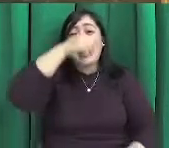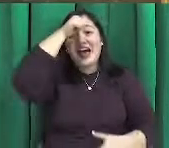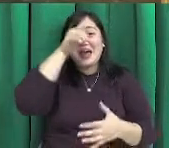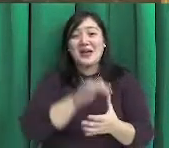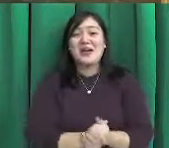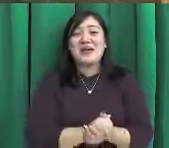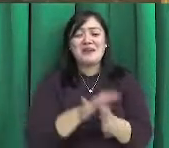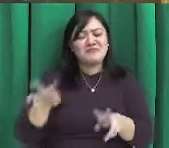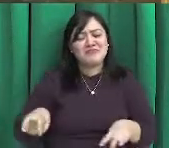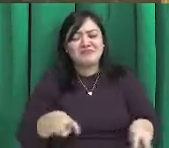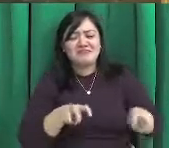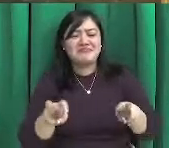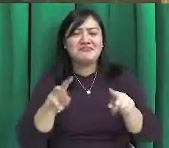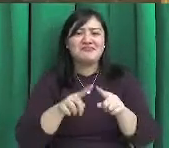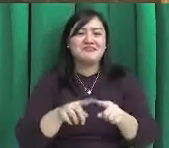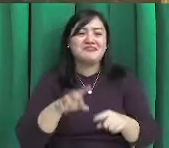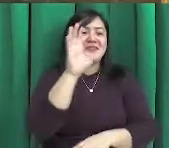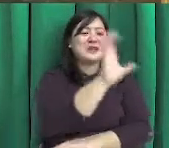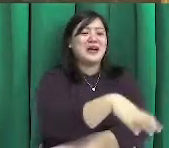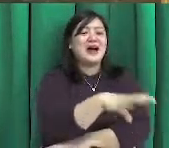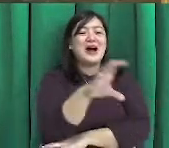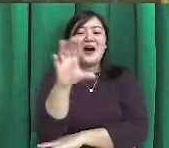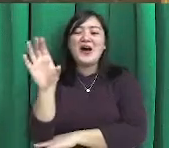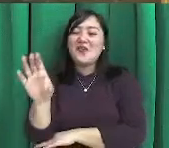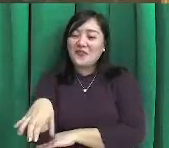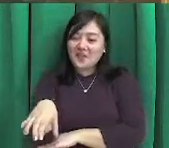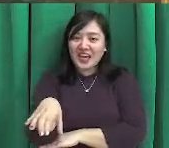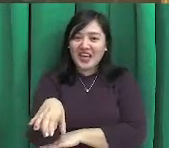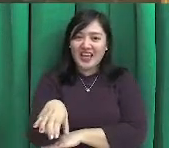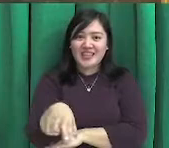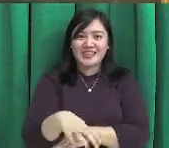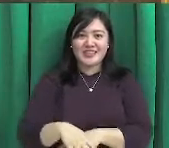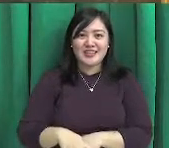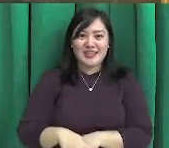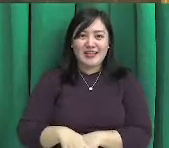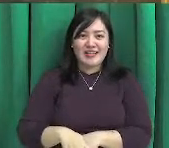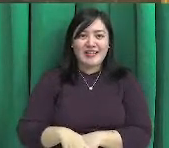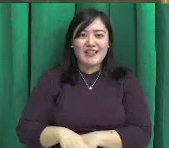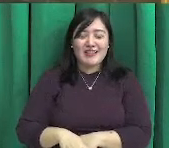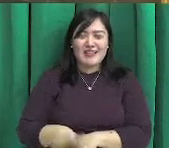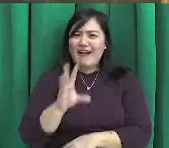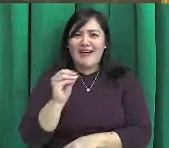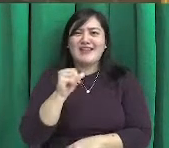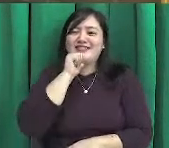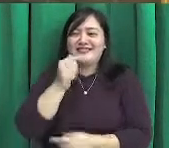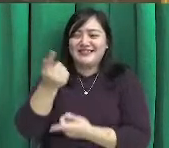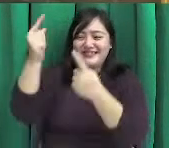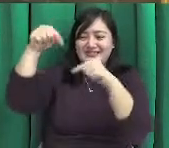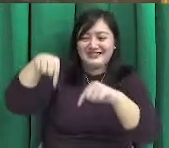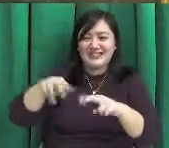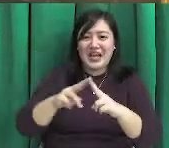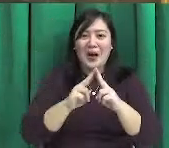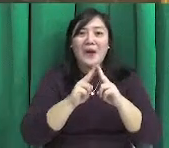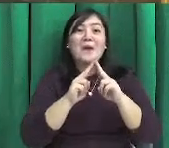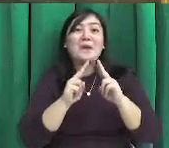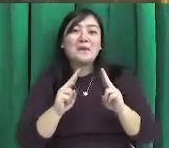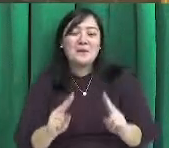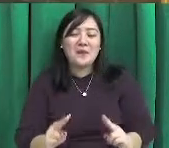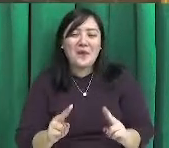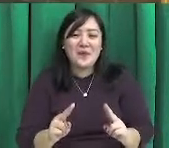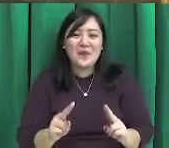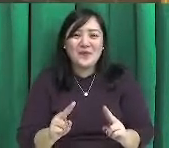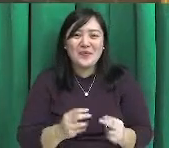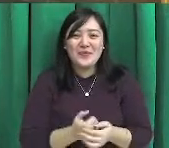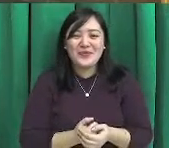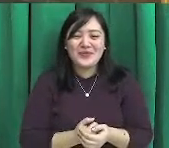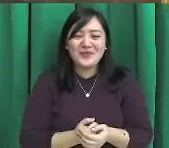Tapos, tapos ka sa aking Noelito ka. Samantalang noon, kung saan ako, andun siya at